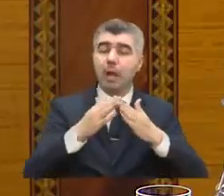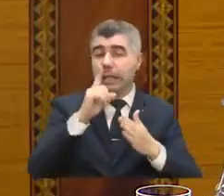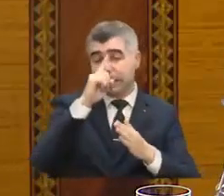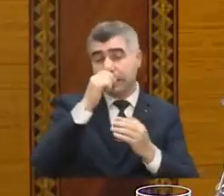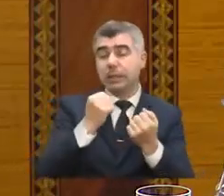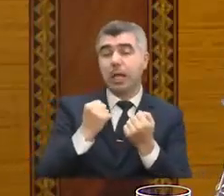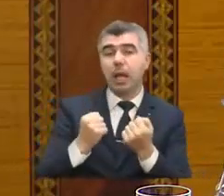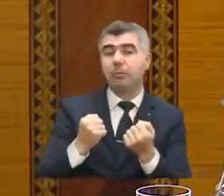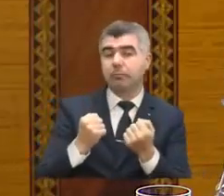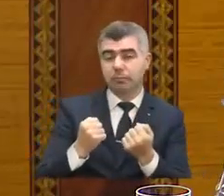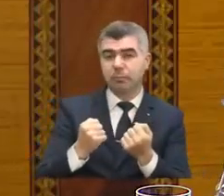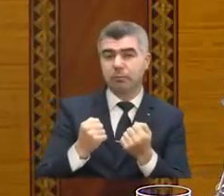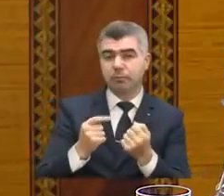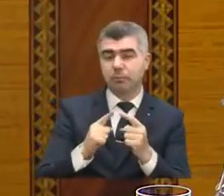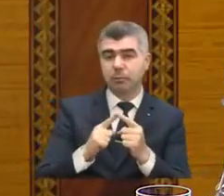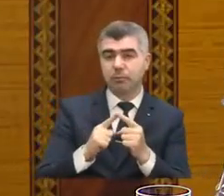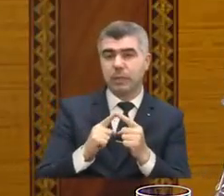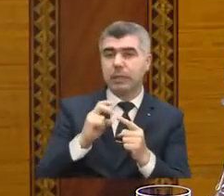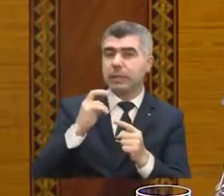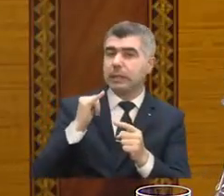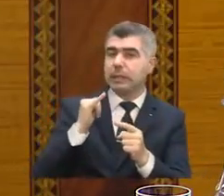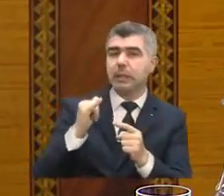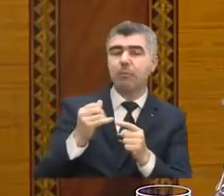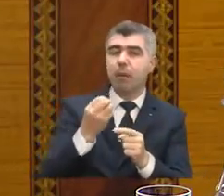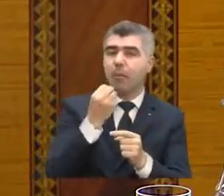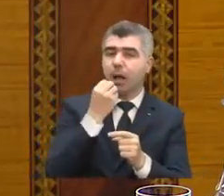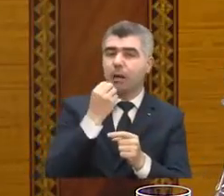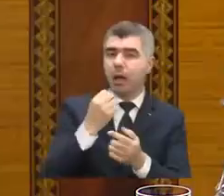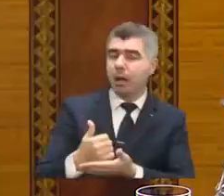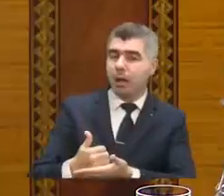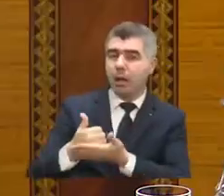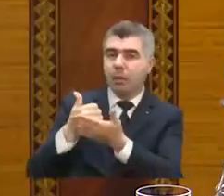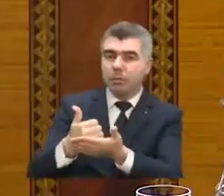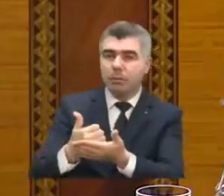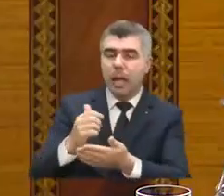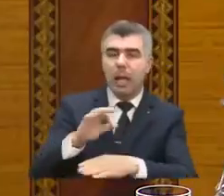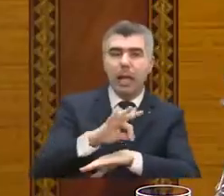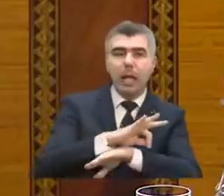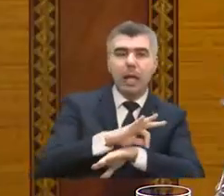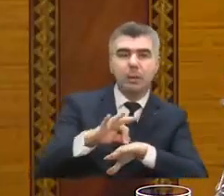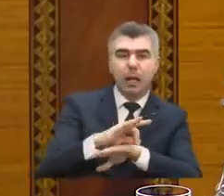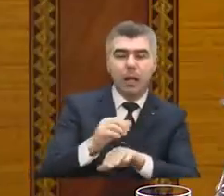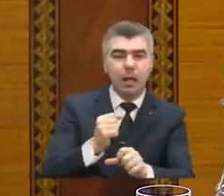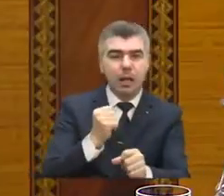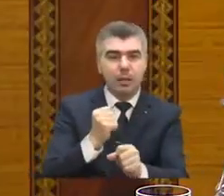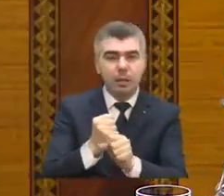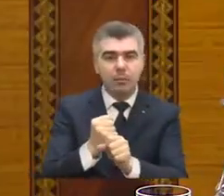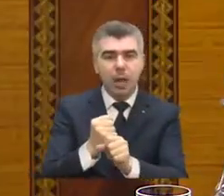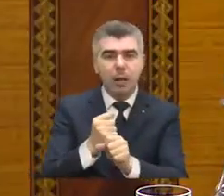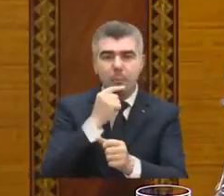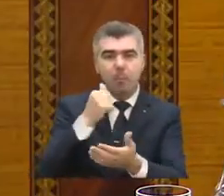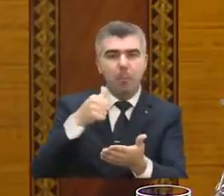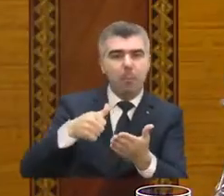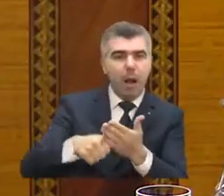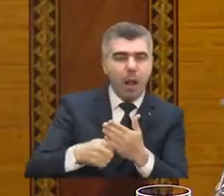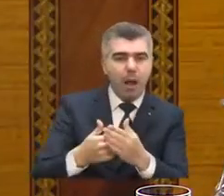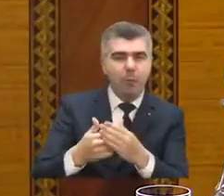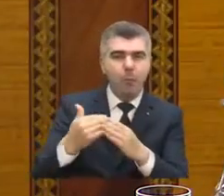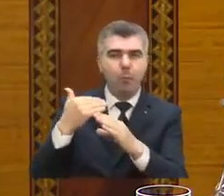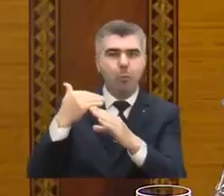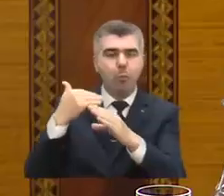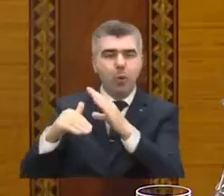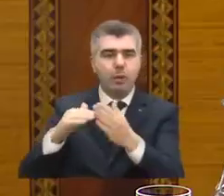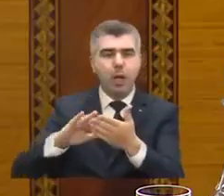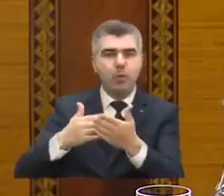اللي كيوصل ليها الماكلة يوميا، واللي كيشتغل مع الإدارة وكيدير الرسائل ويشتغل